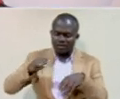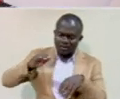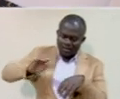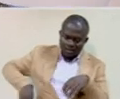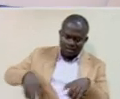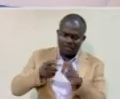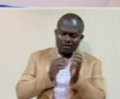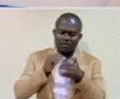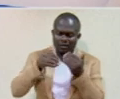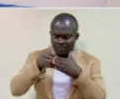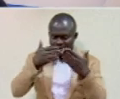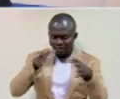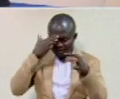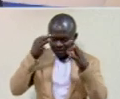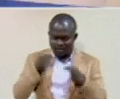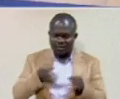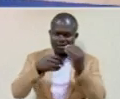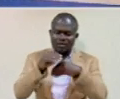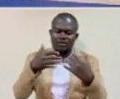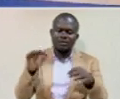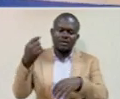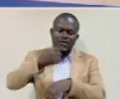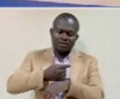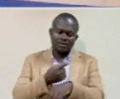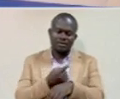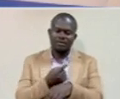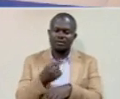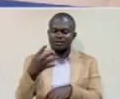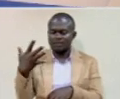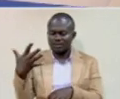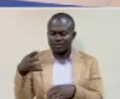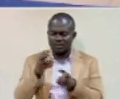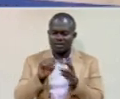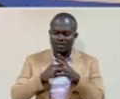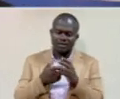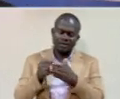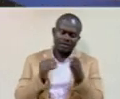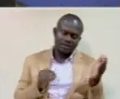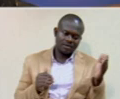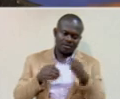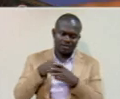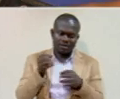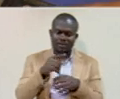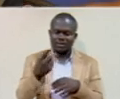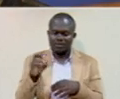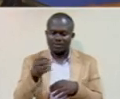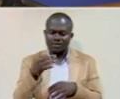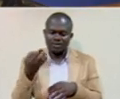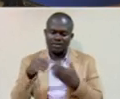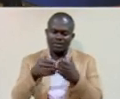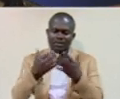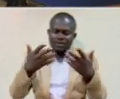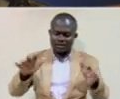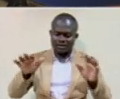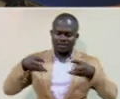kandi twamaze kwifatira ingamba ubundi isoko rimara iminsi 45 ku buryo tubitangiye kare mu kwezi kwa kabiri ukwezi kwa gatatu biba byarangiye ku